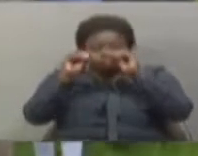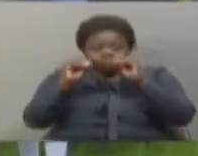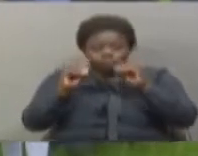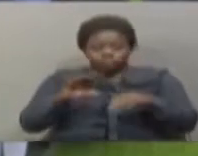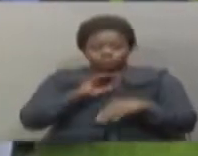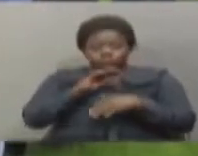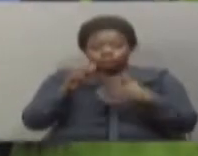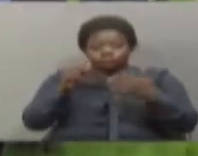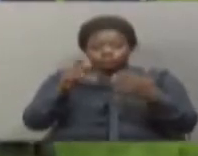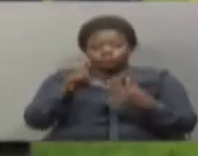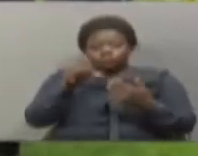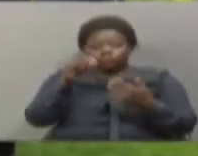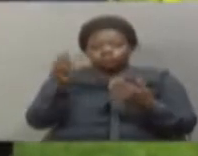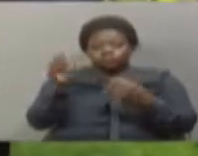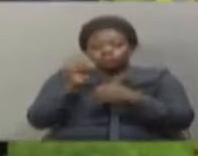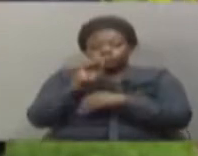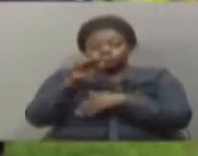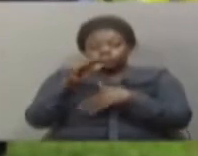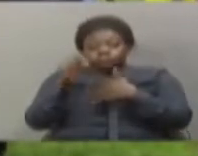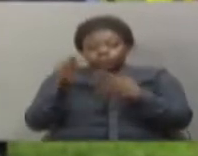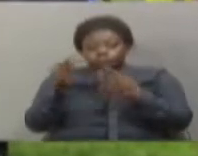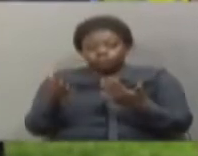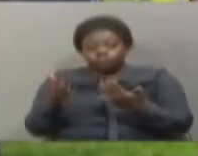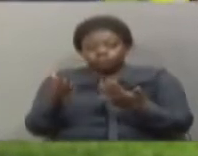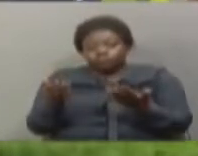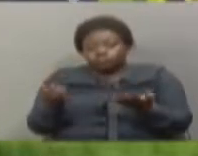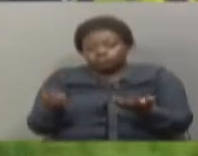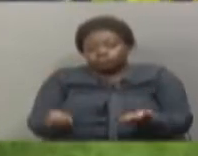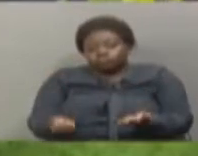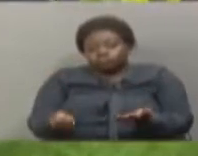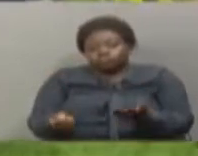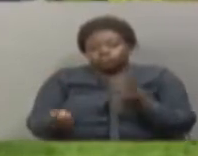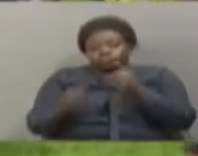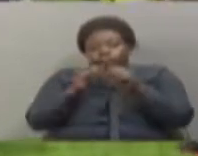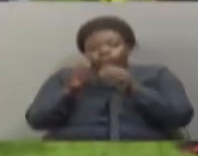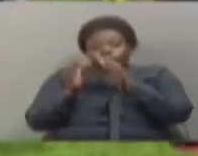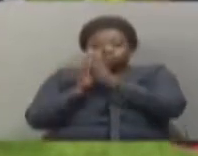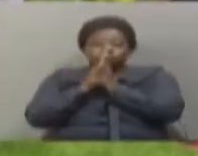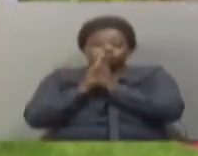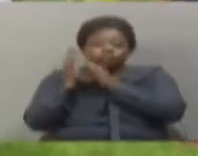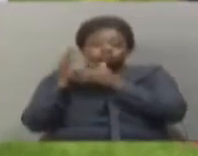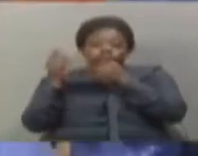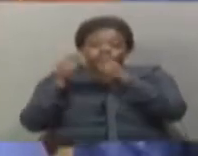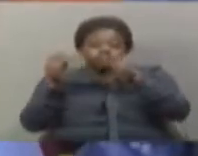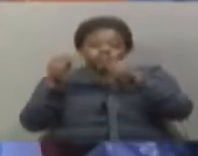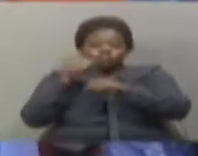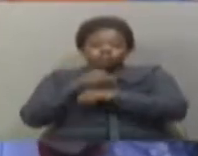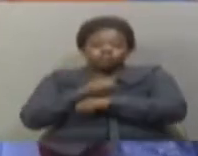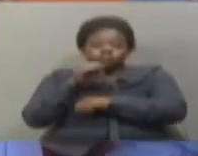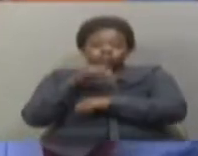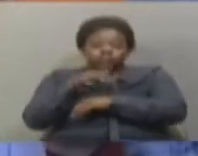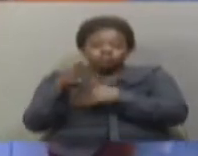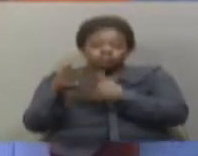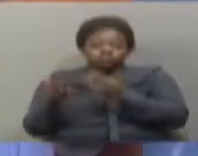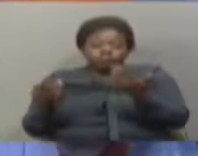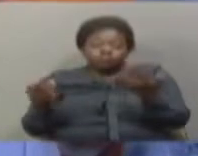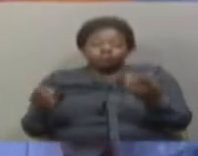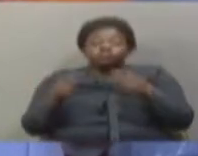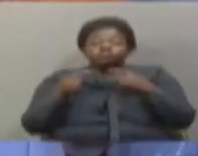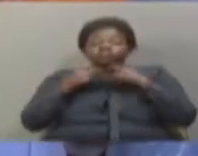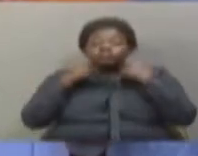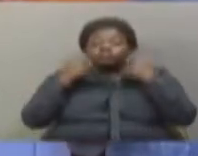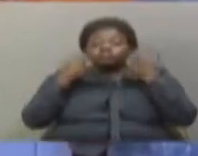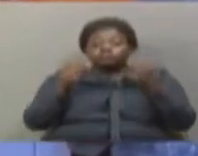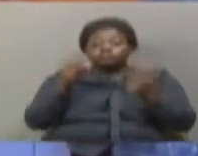Sentebo olukiiko oluvuzi Reverend Father Ignatius Kaita ayogedde ku byafaayo by'omutandisi w'essomero era nga ye musasolodoti